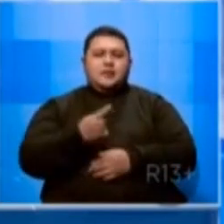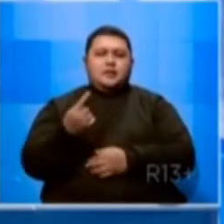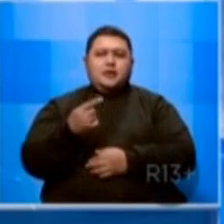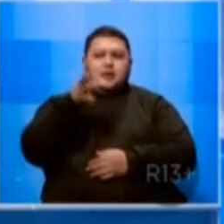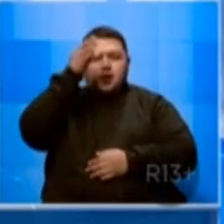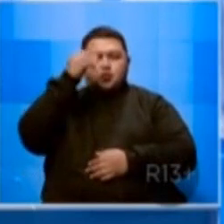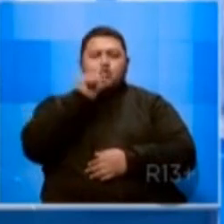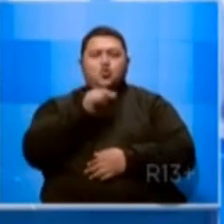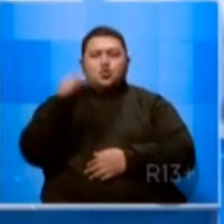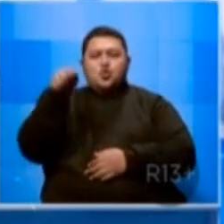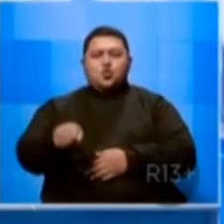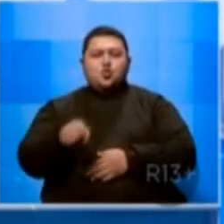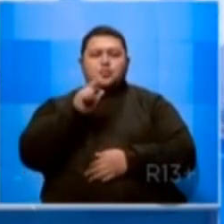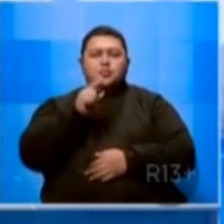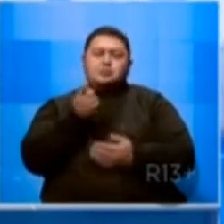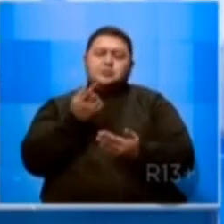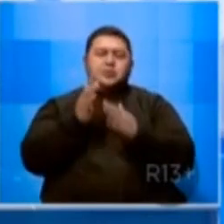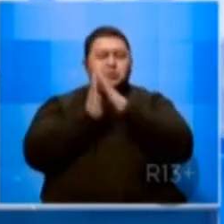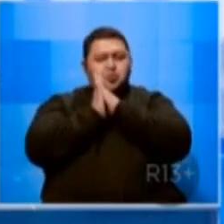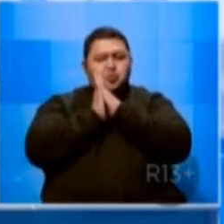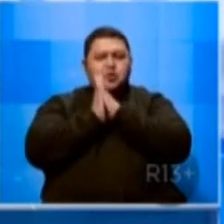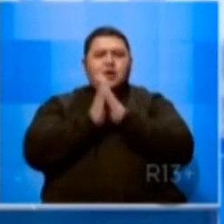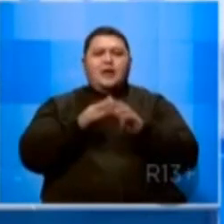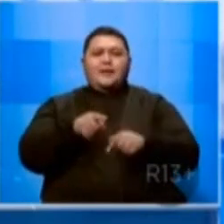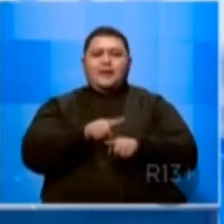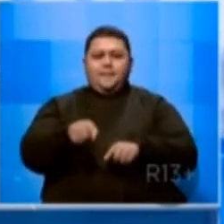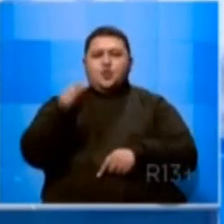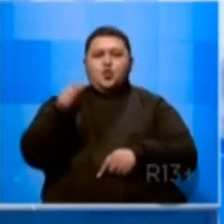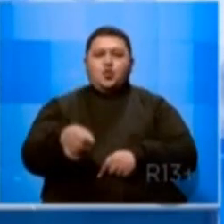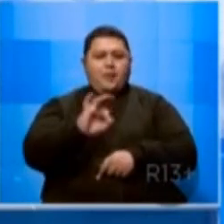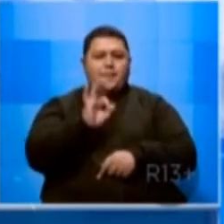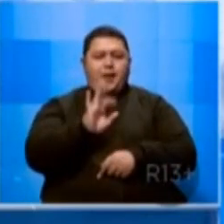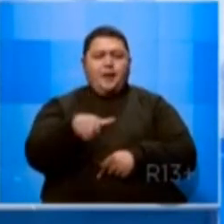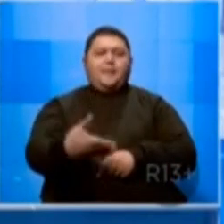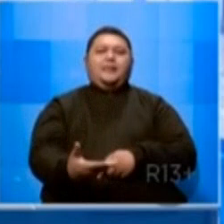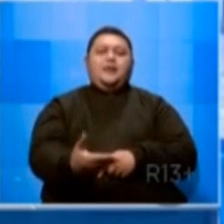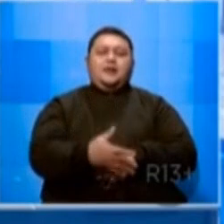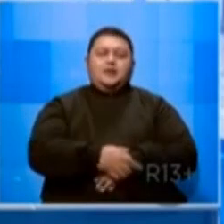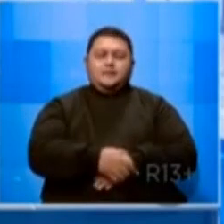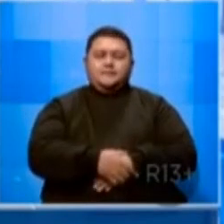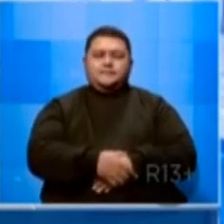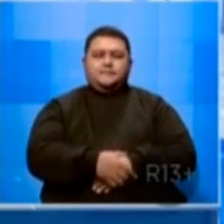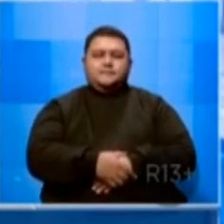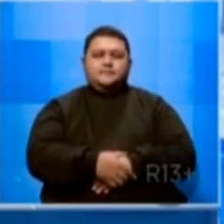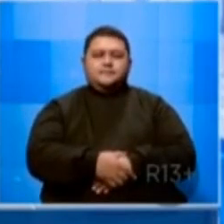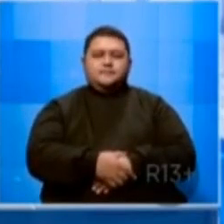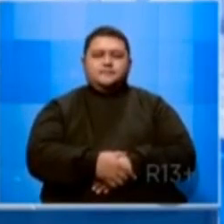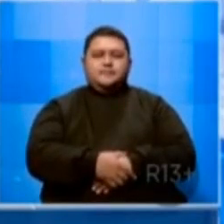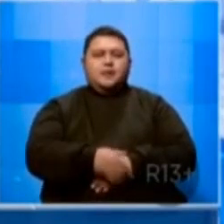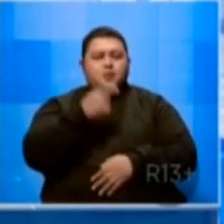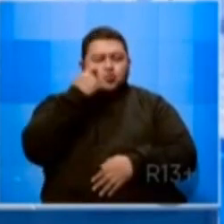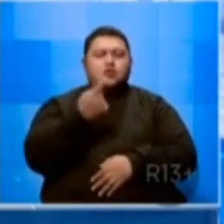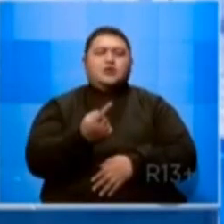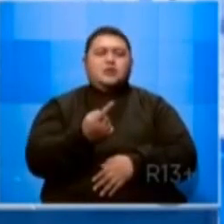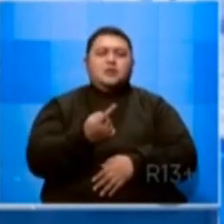terkadang hukum itu tidur tapi hukum tidak pernah mati ini terbukti bahwa hukum tidak pernah mati dan ini terbukti